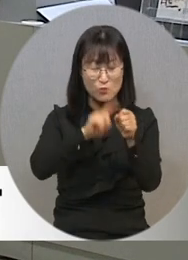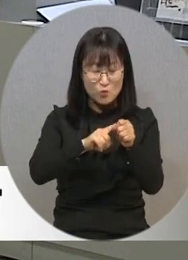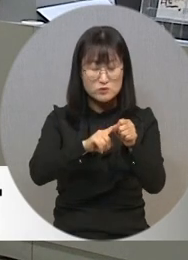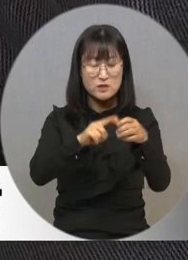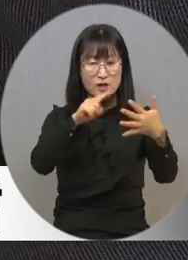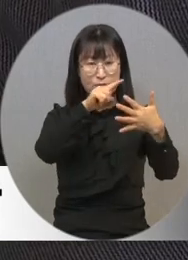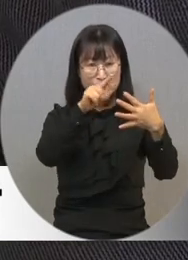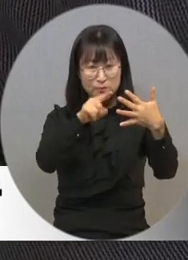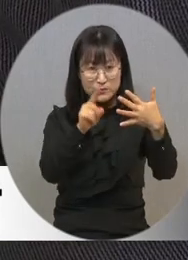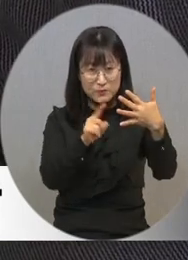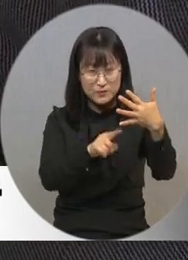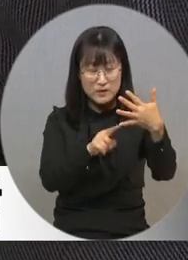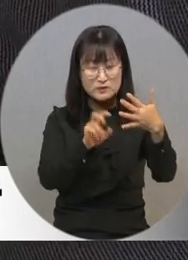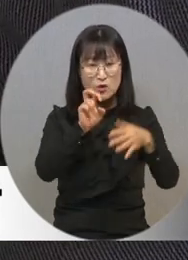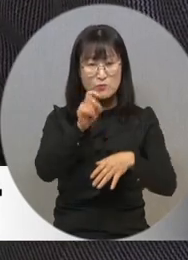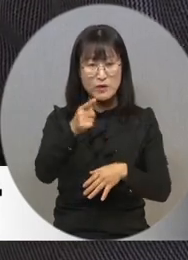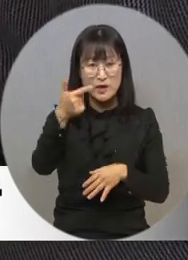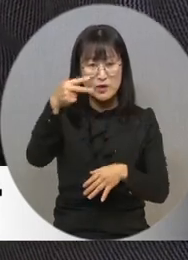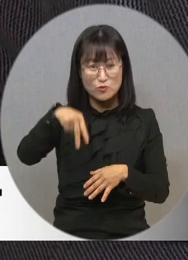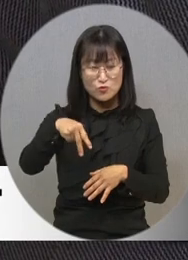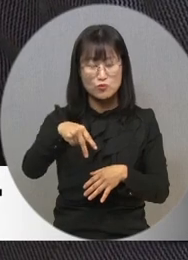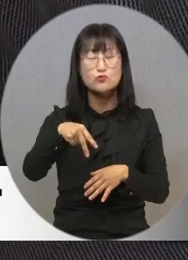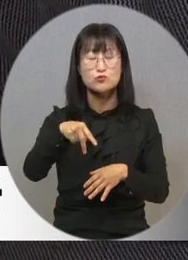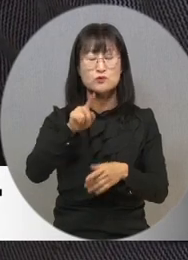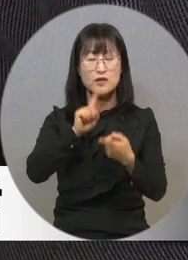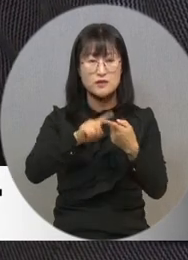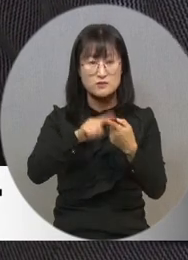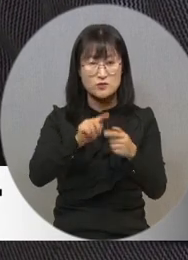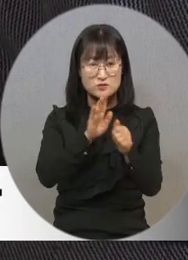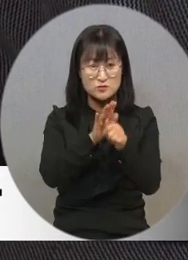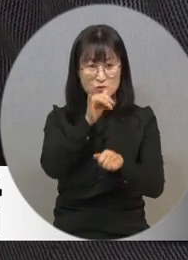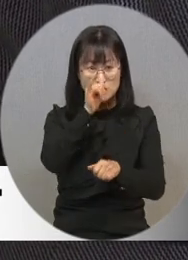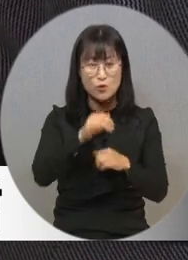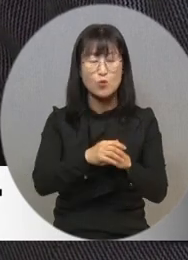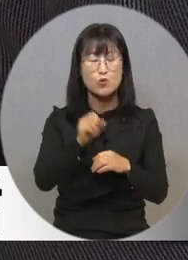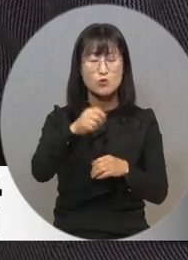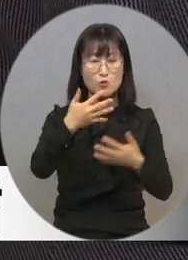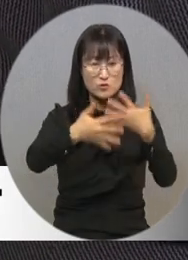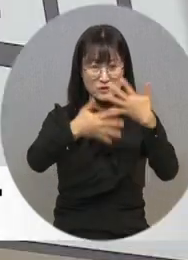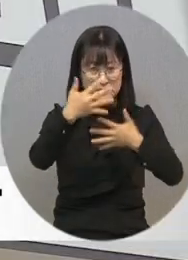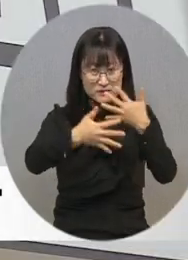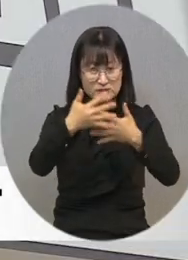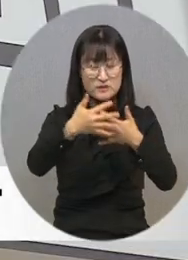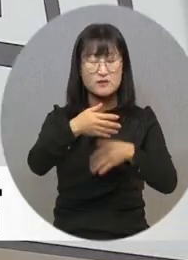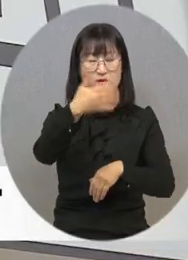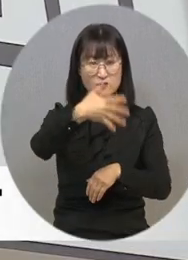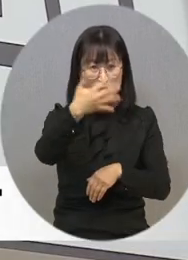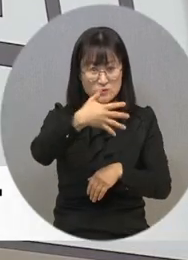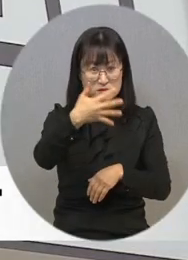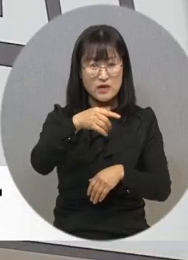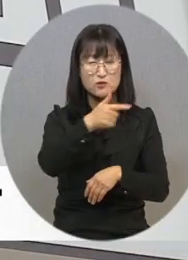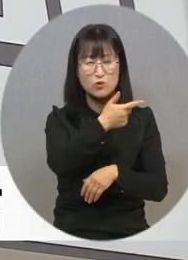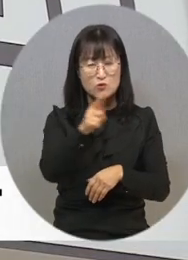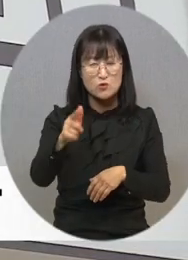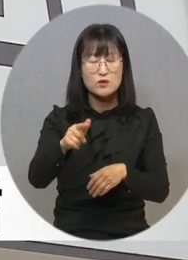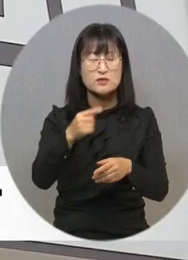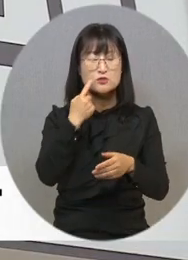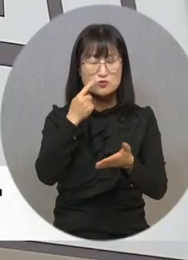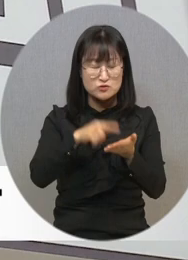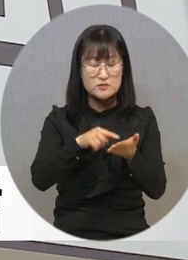페이지 등 메뉴 이동을 지원하고 이미지와 표 수식 등의 객체 정보도 손쉽게 활용할 수 있는